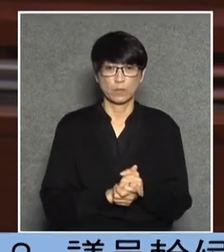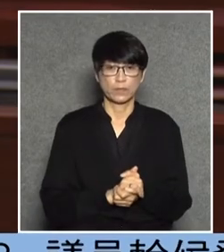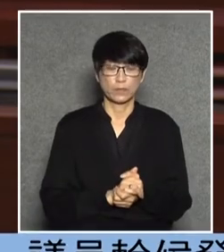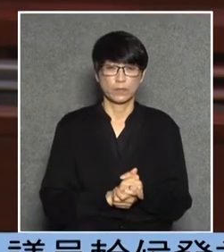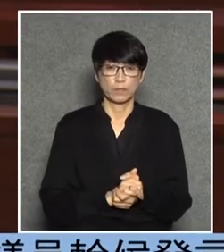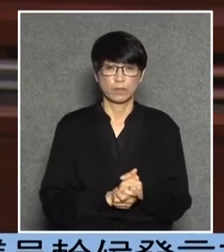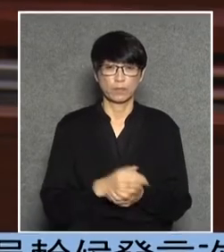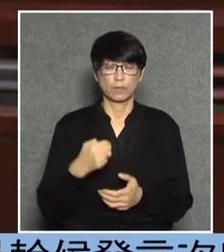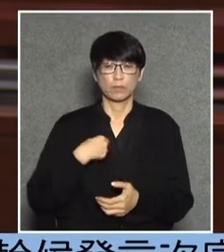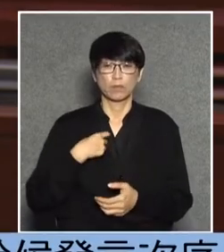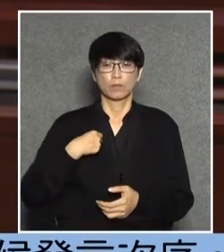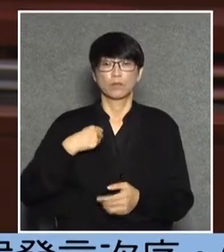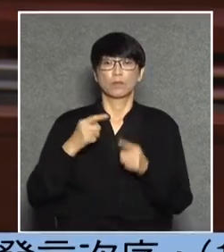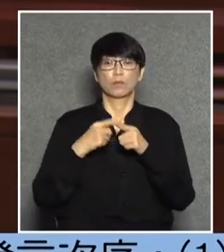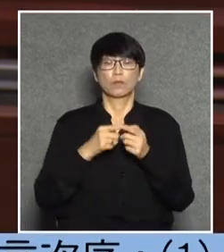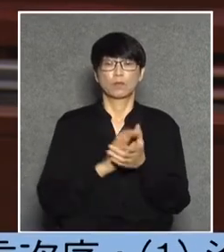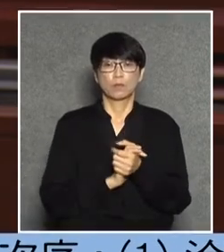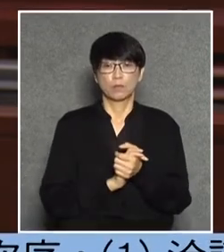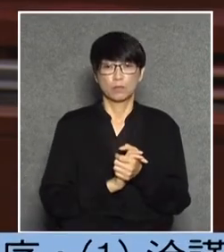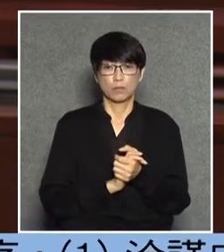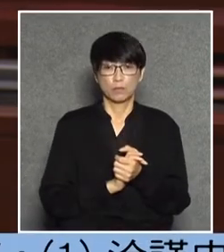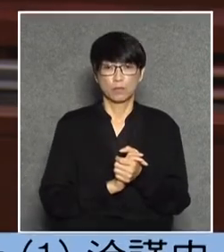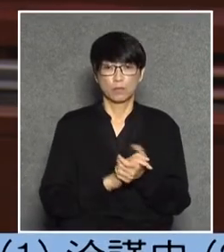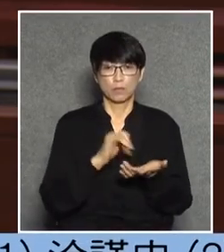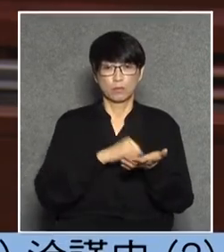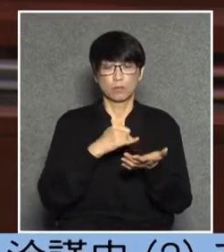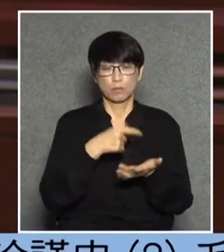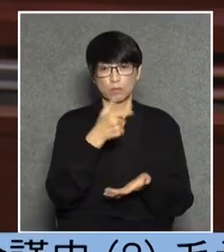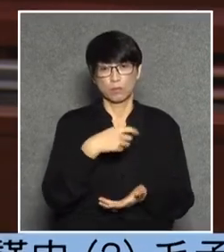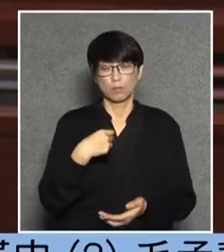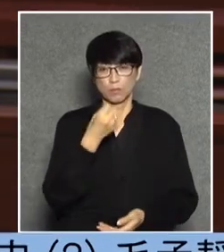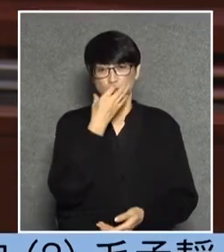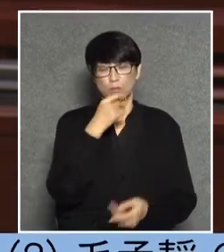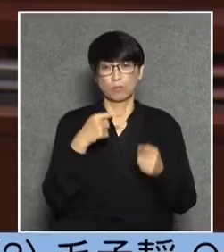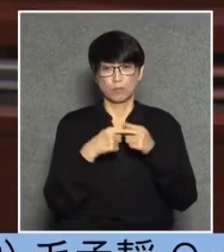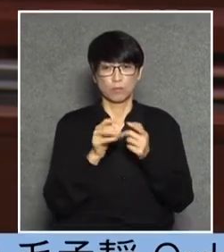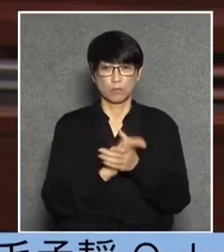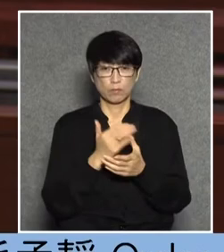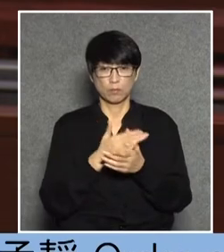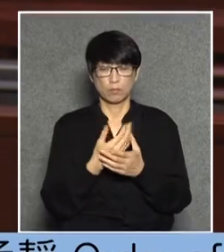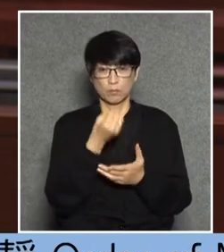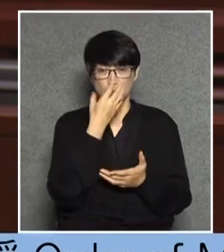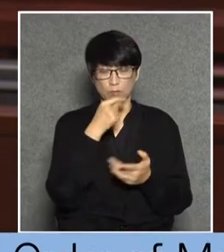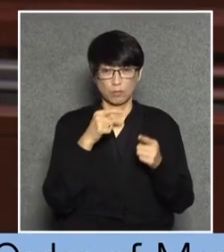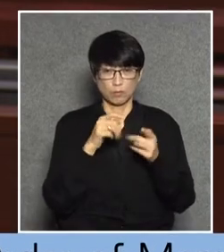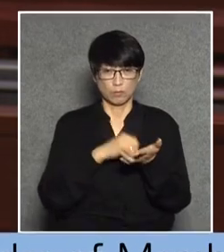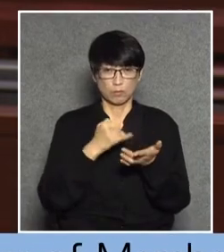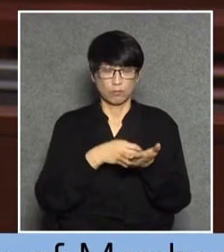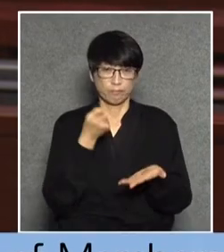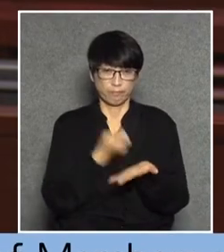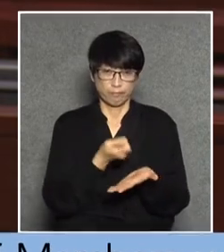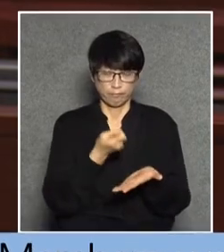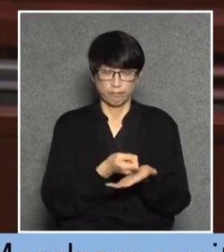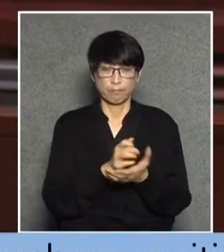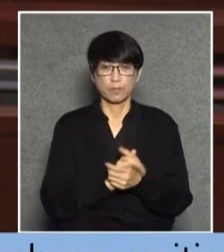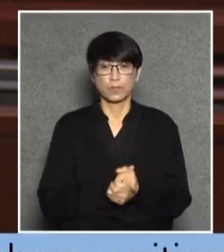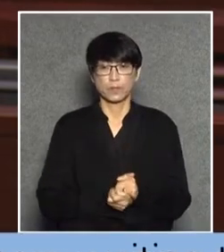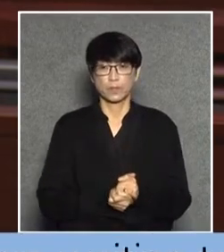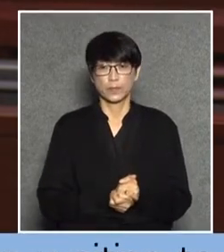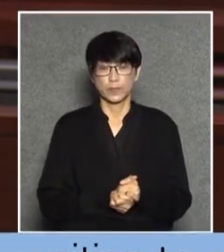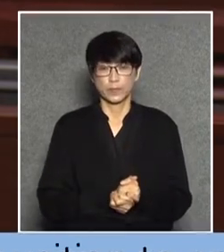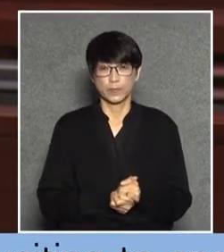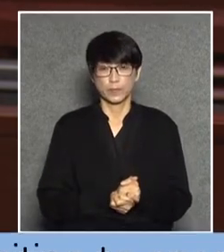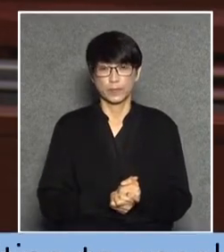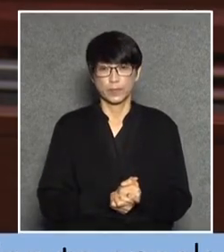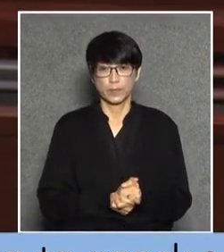是中國人，但交税的時候我不是中國人，我是香港人，因為香港税平。喂，納税係公